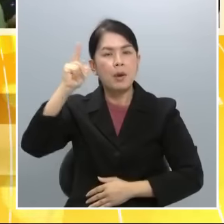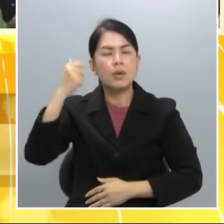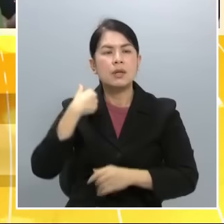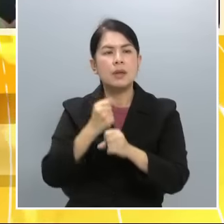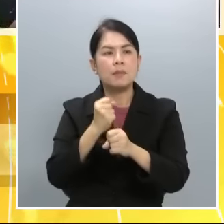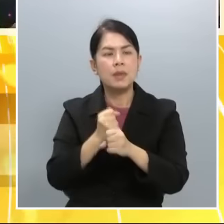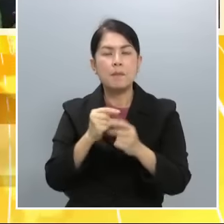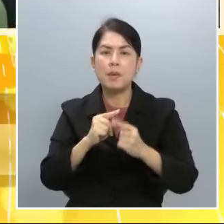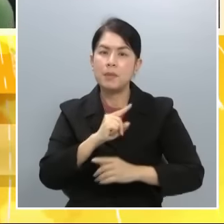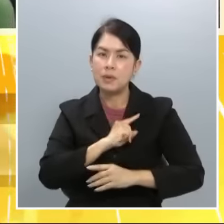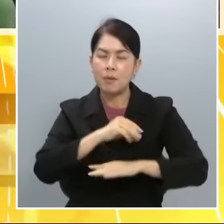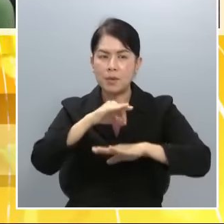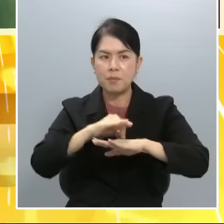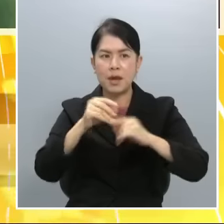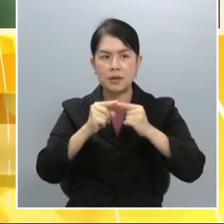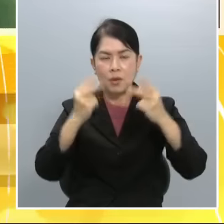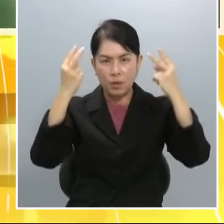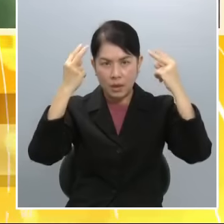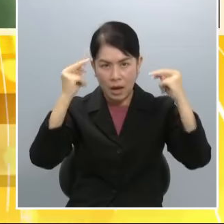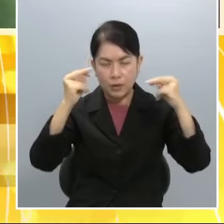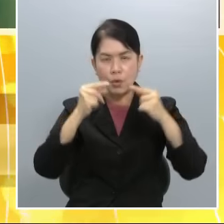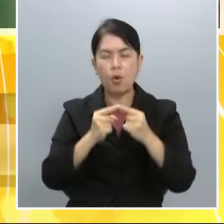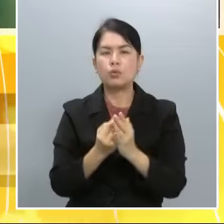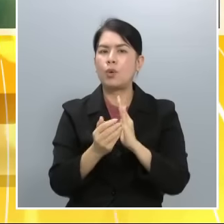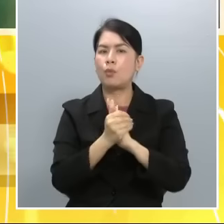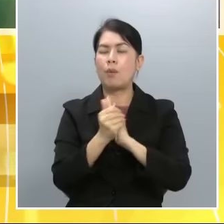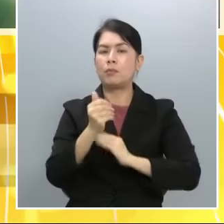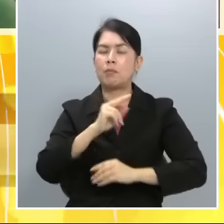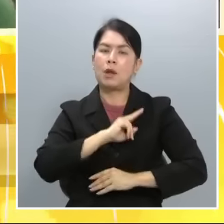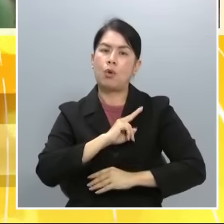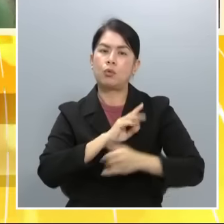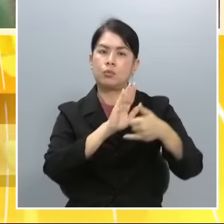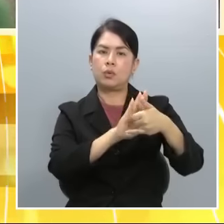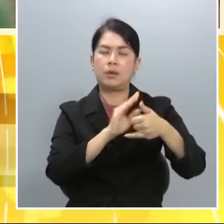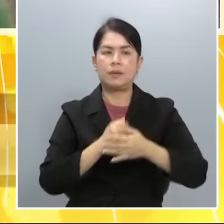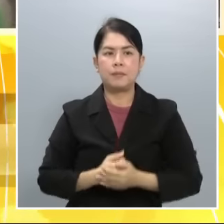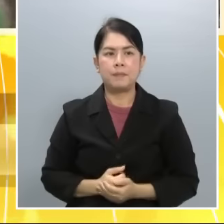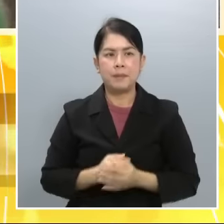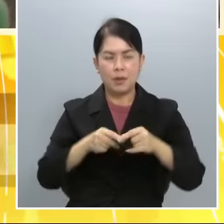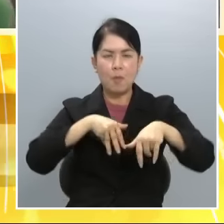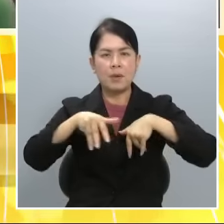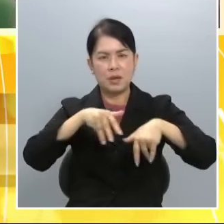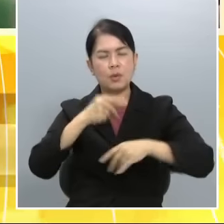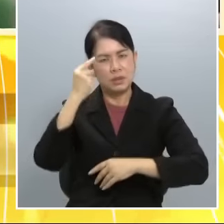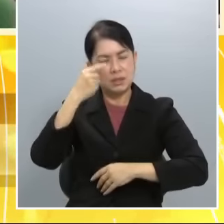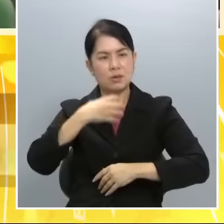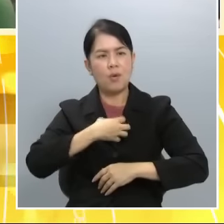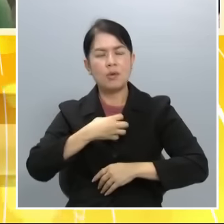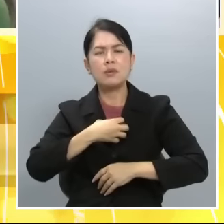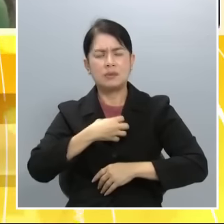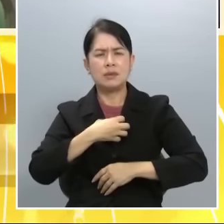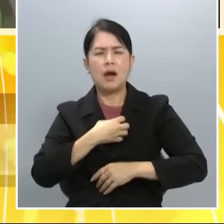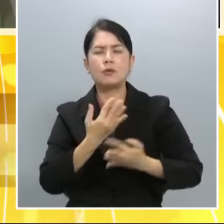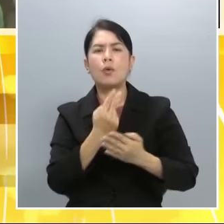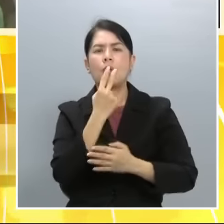านะนายกรัฐมนตรีด้วยความสามารถของตนเองแหละผมคิดว่าประชาชนก็คาดหวังไม่ใช่ไหนในฐานะลูกสา